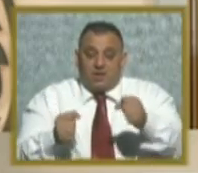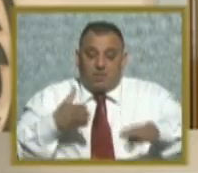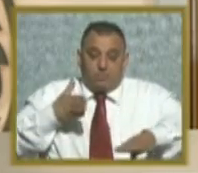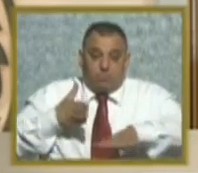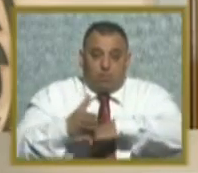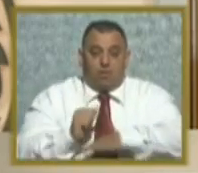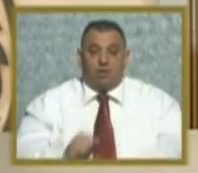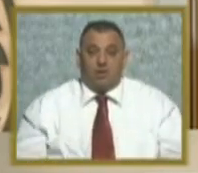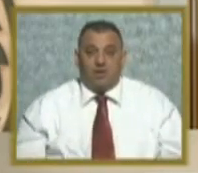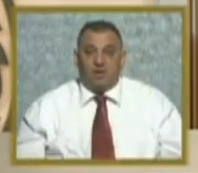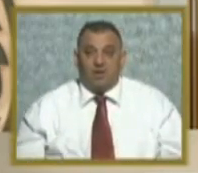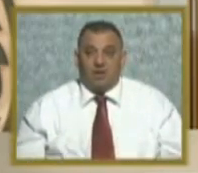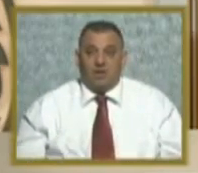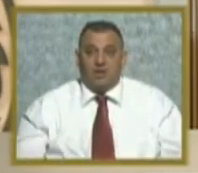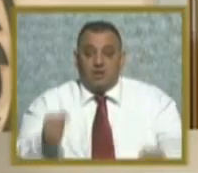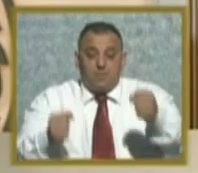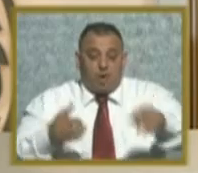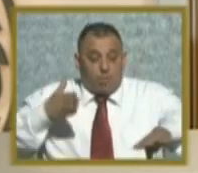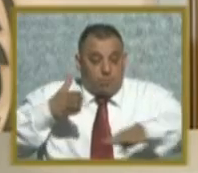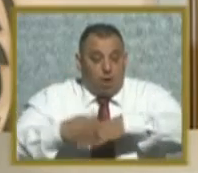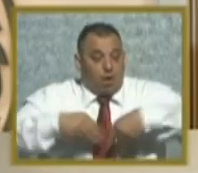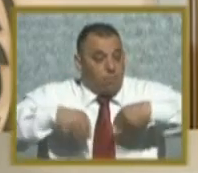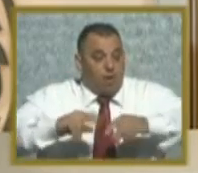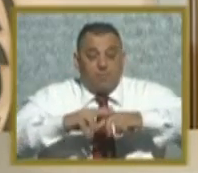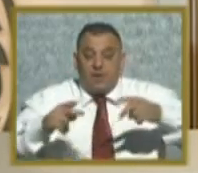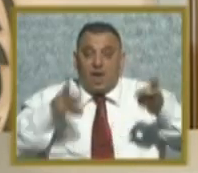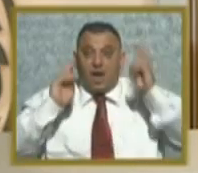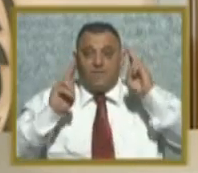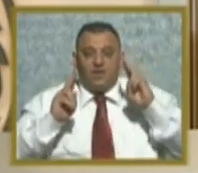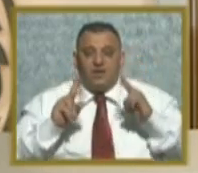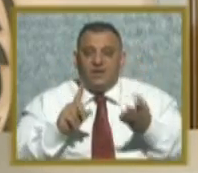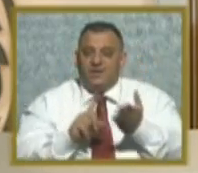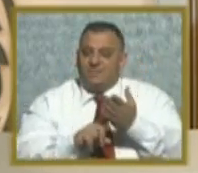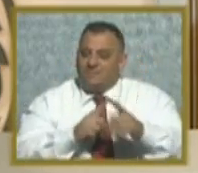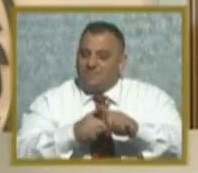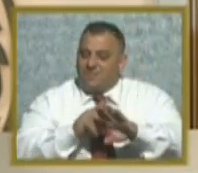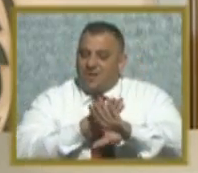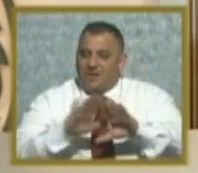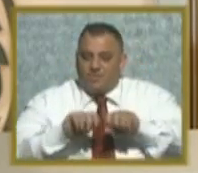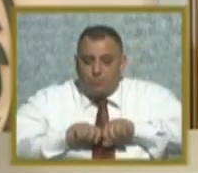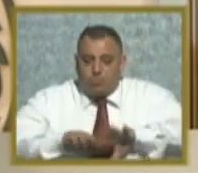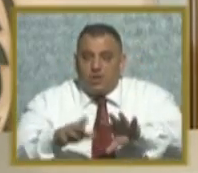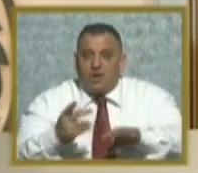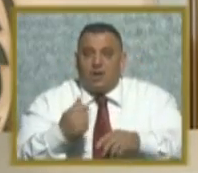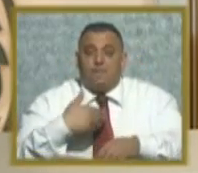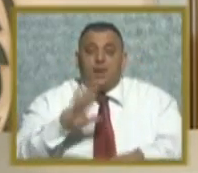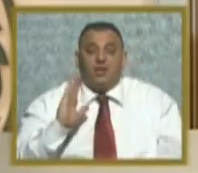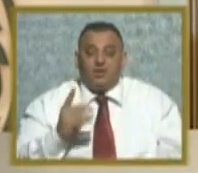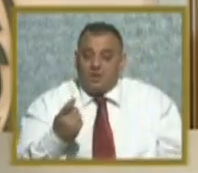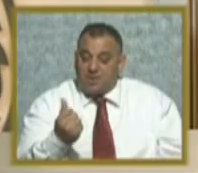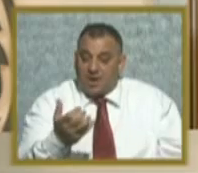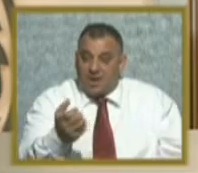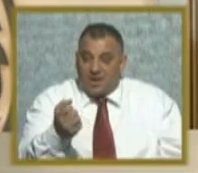ذبيحة، اشترى حاجة معينة سوى حفلة، يعني هذا لا شك أن فيه إسراف وتبذير، ولو أن هذه